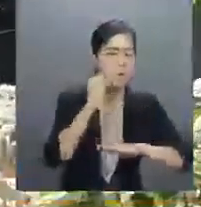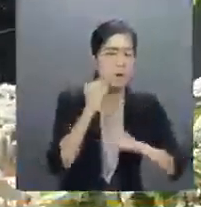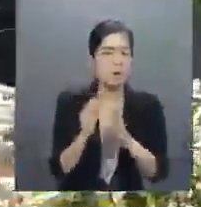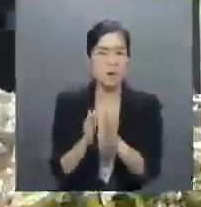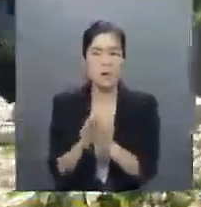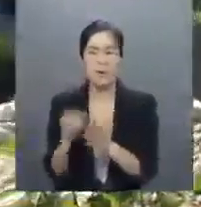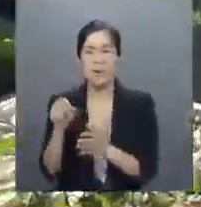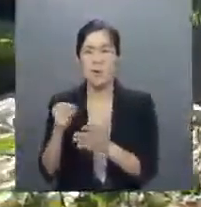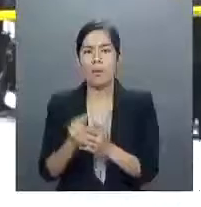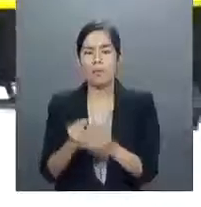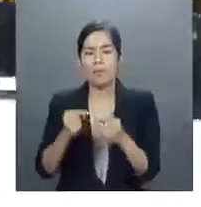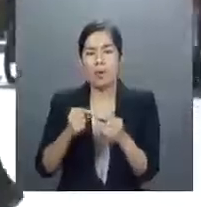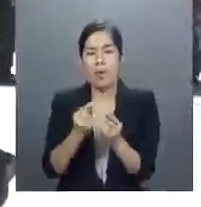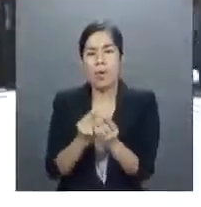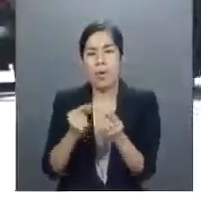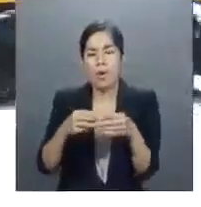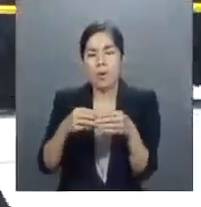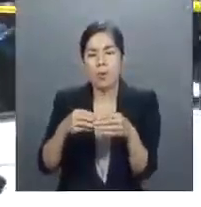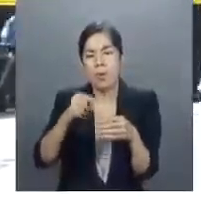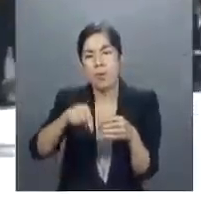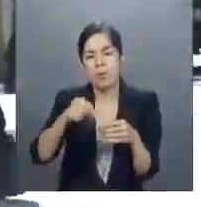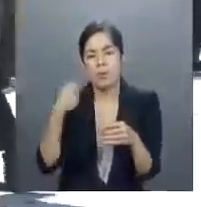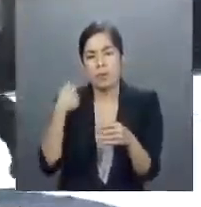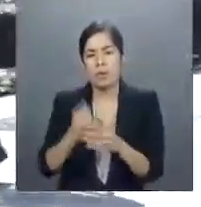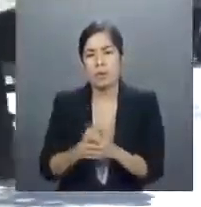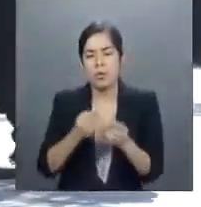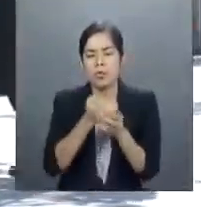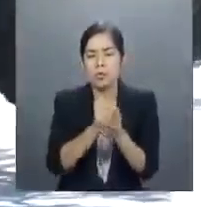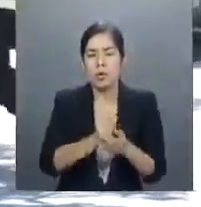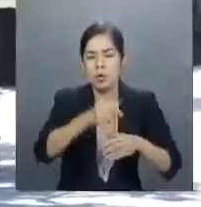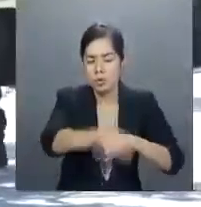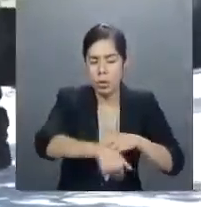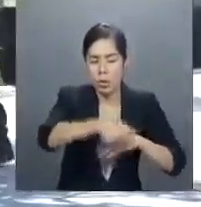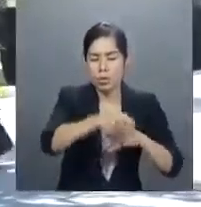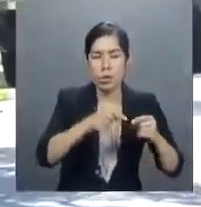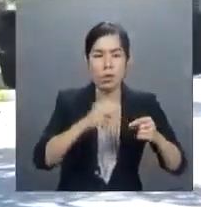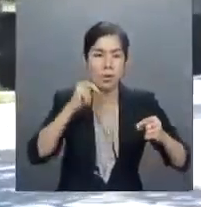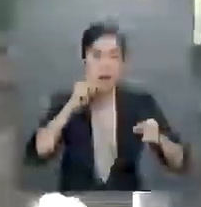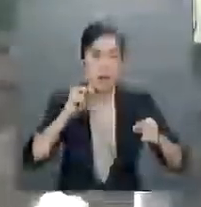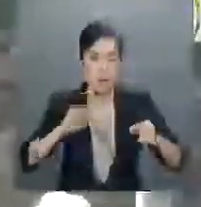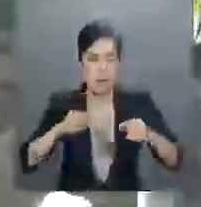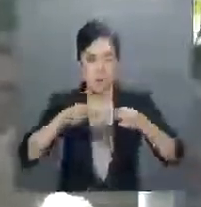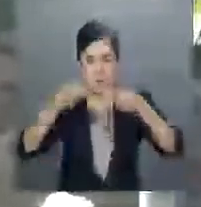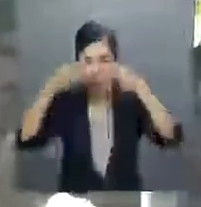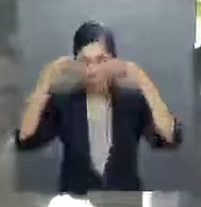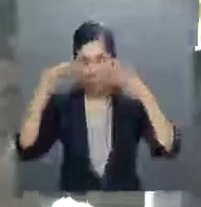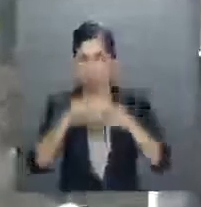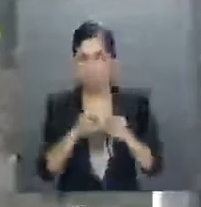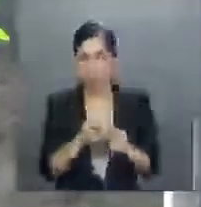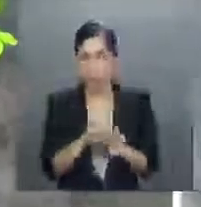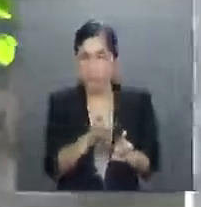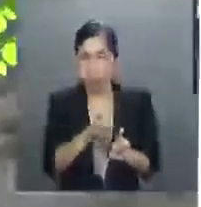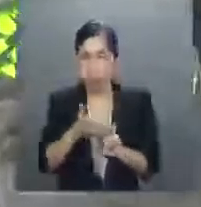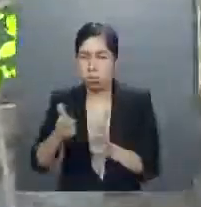ได้นั่งรถกระบะมาถึงบริเวณดังกล่าวก่อนใช้อาวุธสงครามกราดยิงใส่ชาวบ้านจนทำให้มีผู้เสียชีวิตและผู้บ